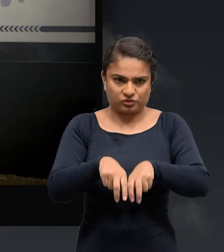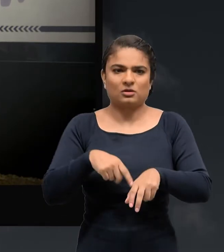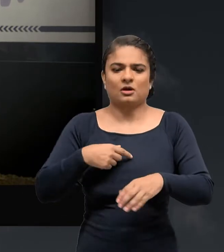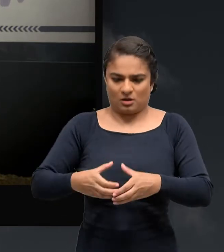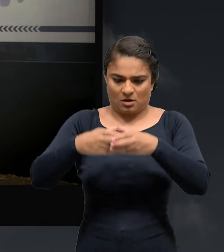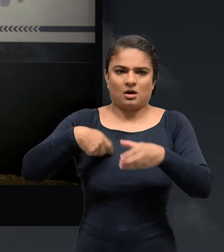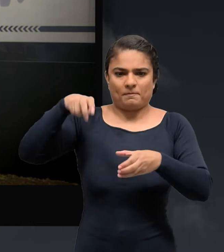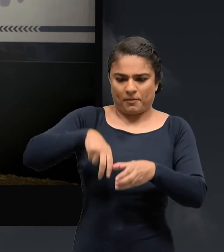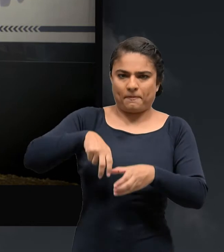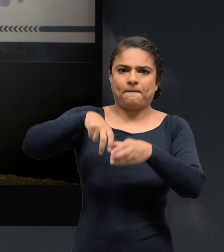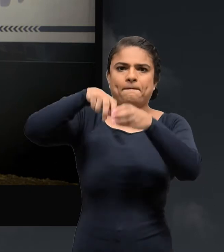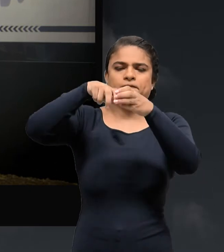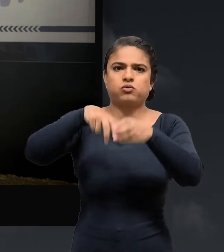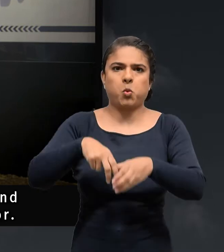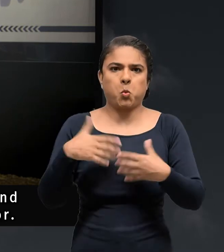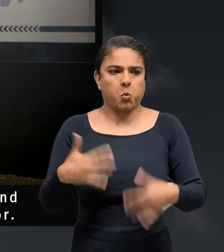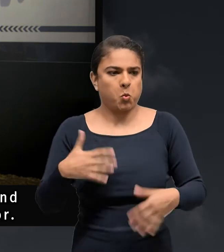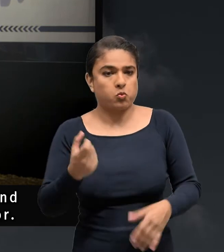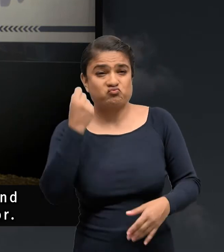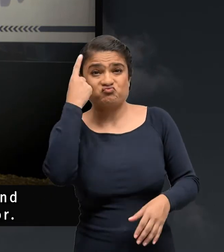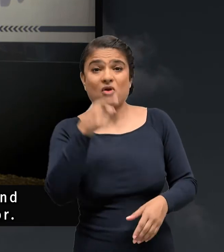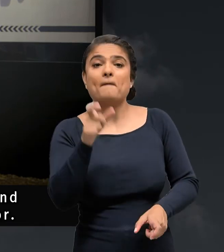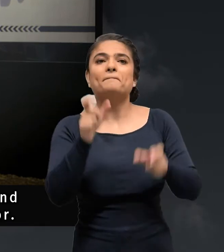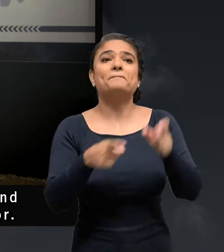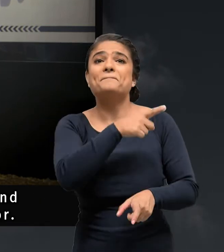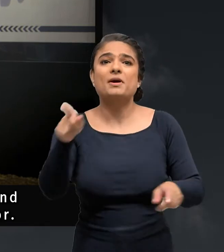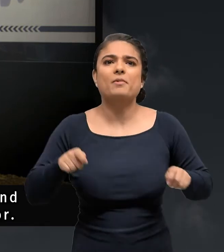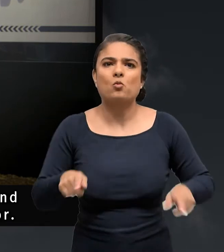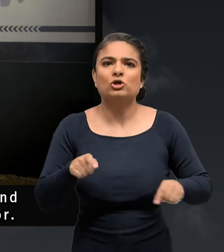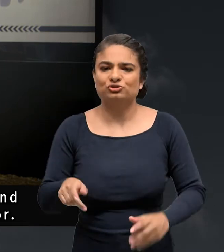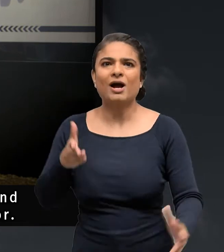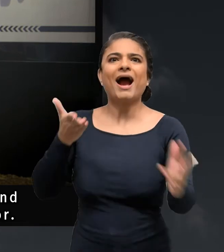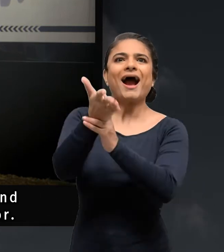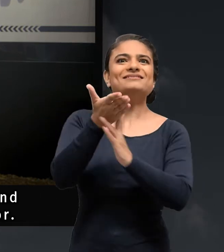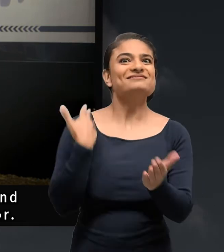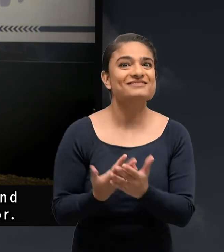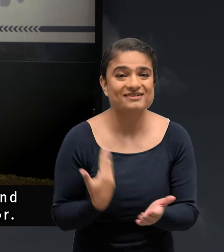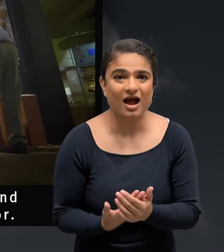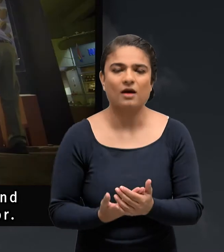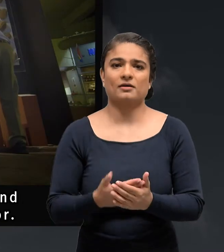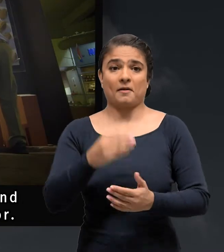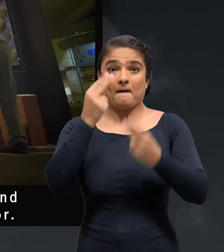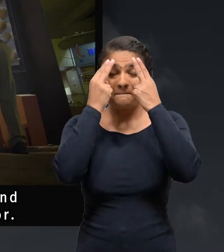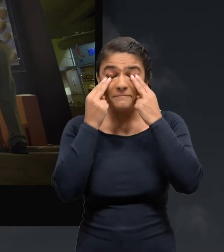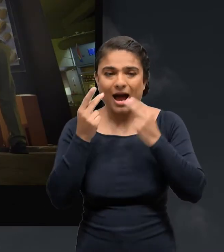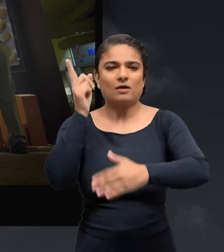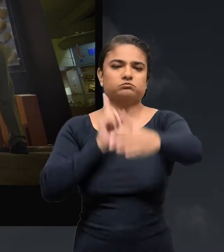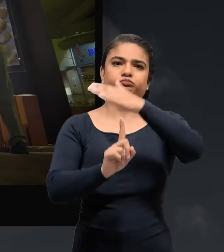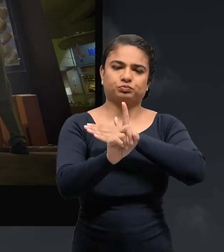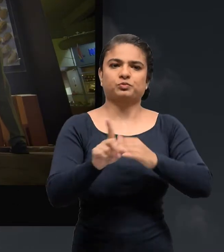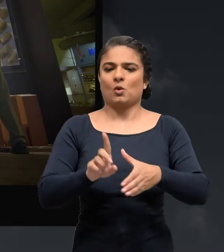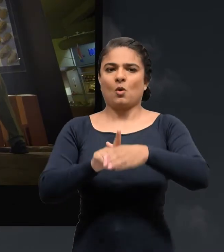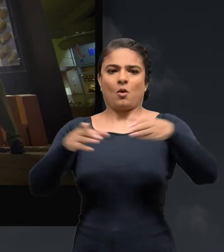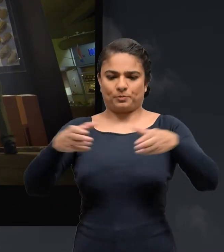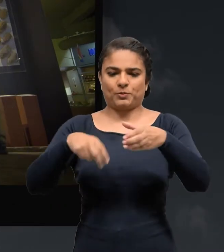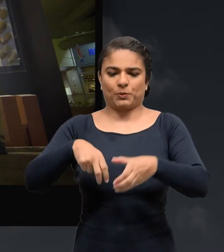besef vir die eerste keer kan 'n persoon met 'n rolstoel of 'n blinde persoon kan nou ook op die boonste vloer kom. Voorheen was ons